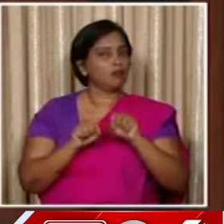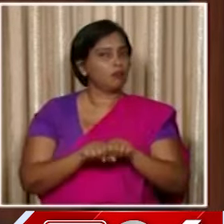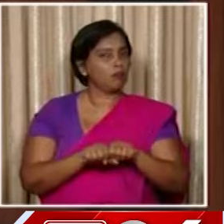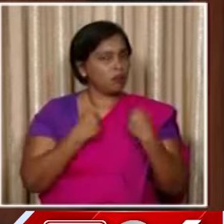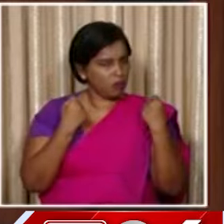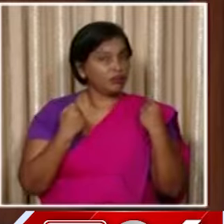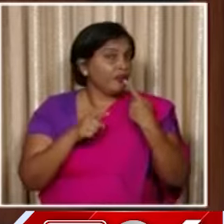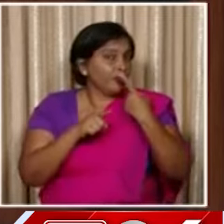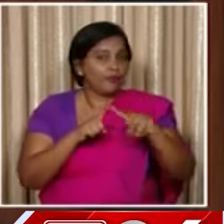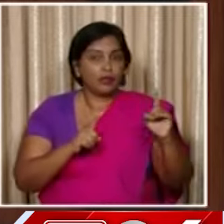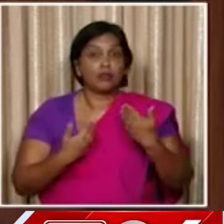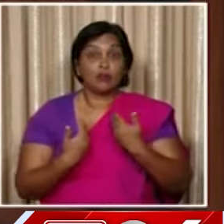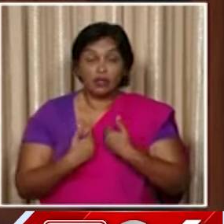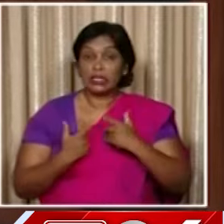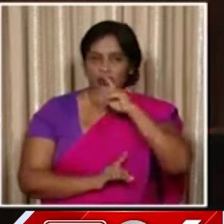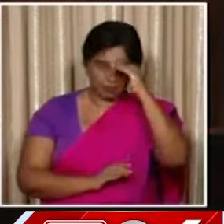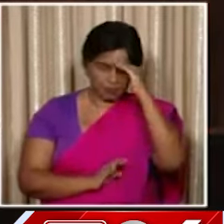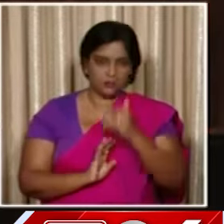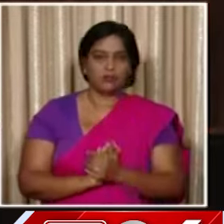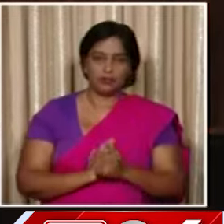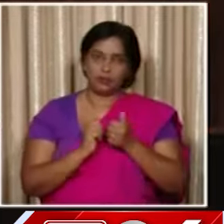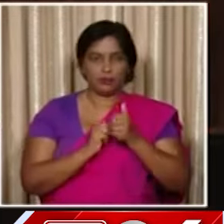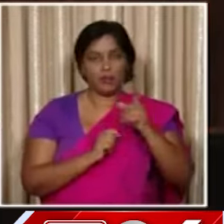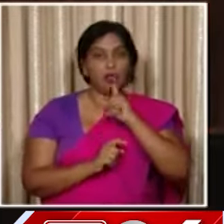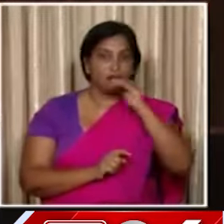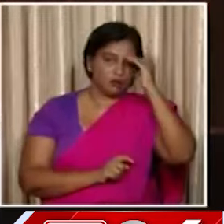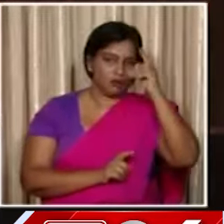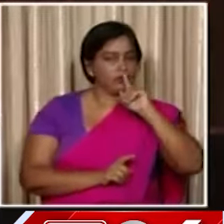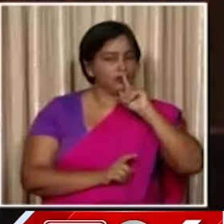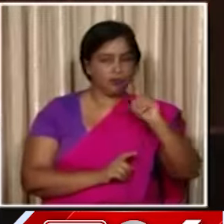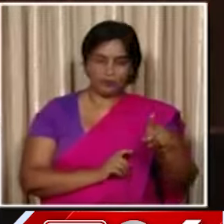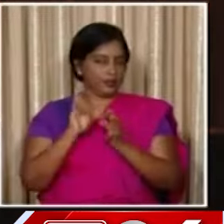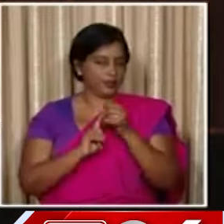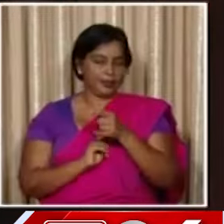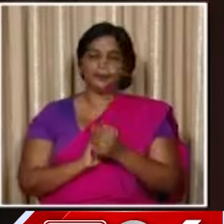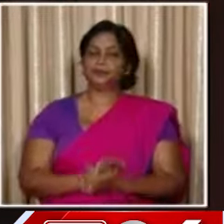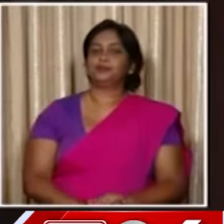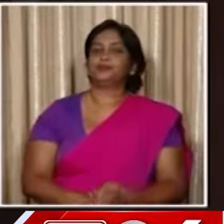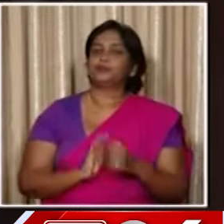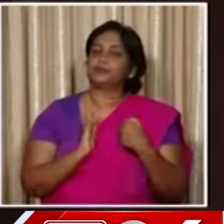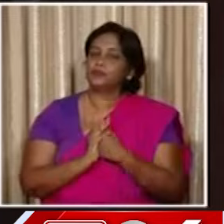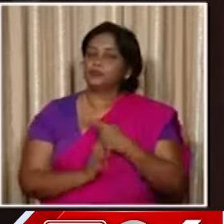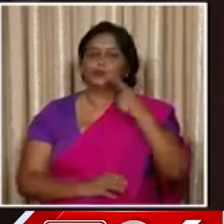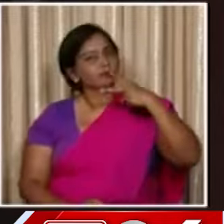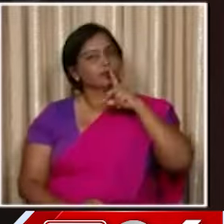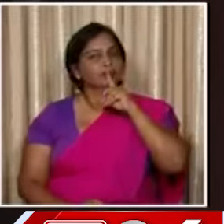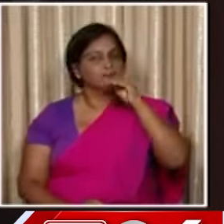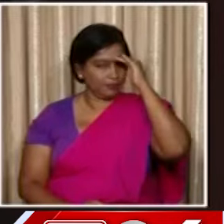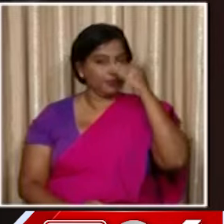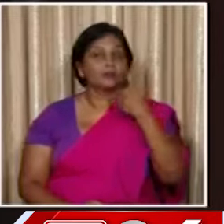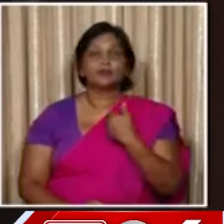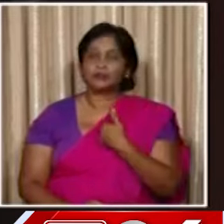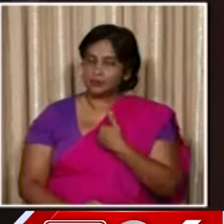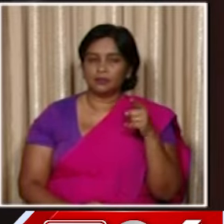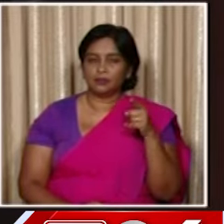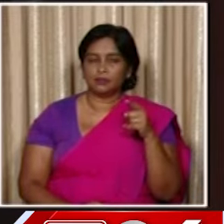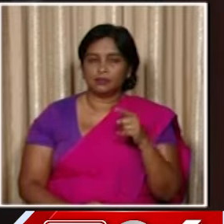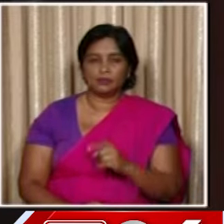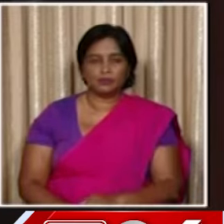වගේ පමණක් නේ මට ජීවිත තර්ජනයක් කරු කතානායකතුමා අවධානයට යොමුලා අවශ්‍ය පියවර ගන්න. අරු නියෝජ්‍ය කතානායකතුමනි මමත්